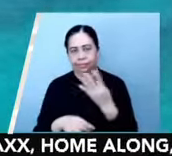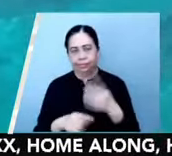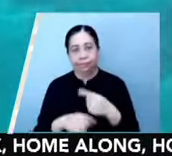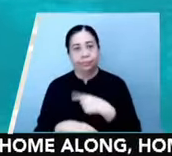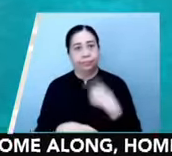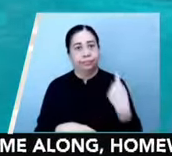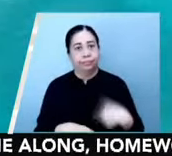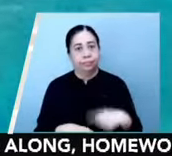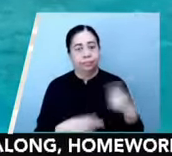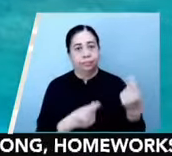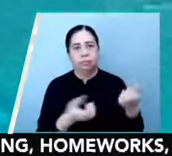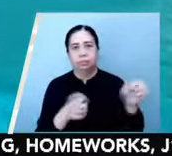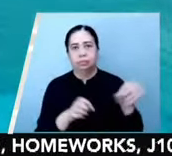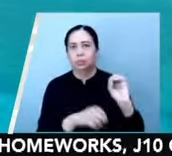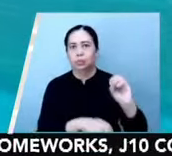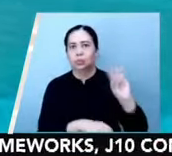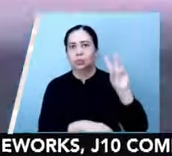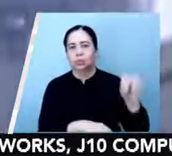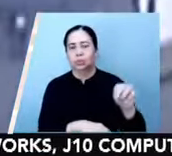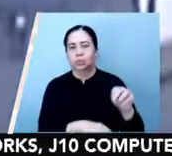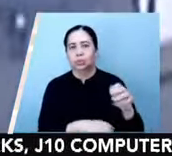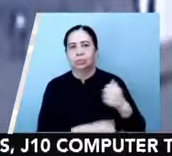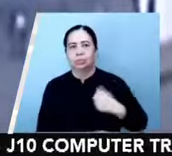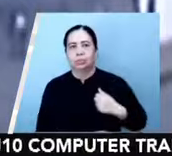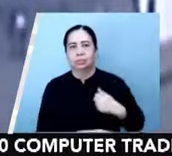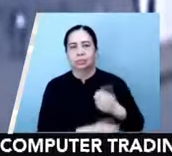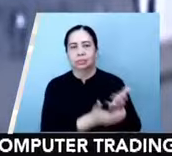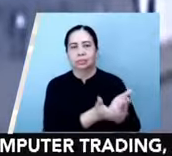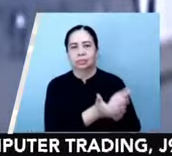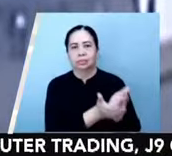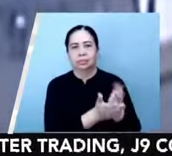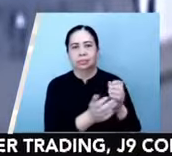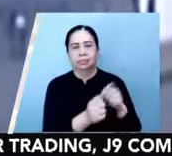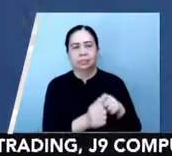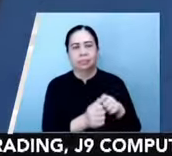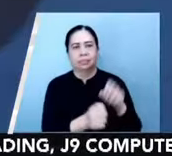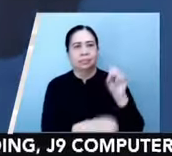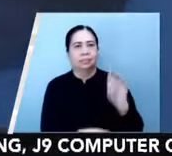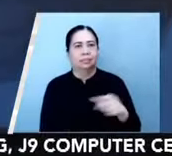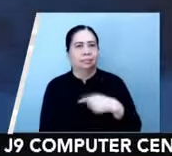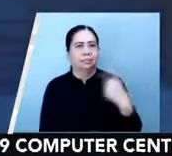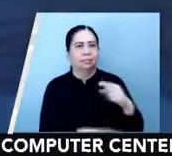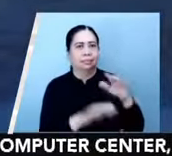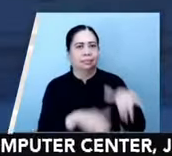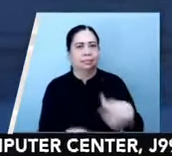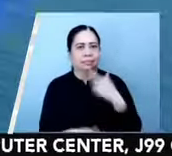din ng sariling military combat patrol sa South China Sea. Narito ang aking unang balita.